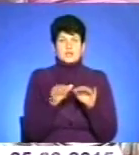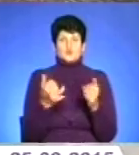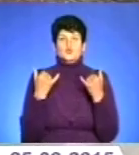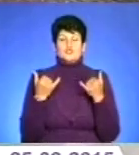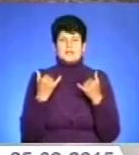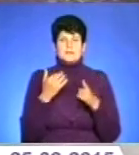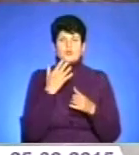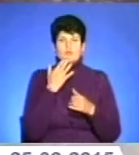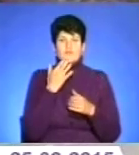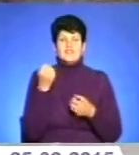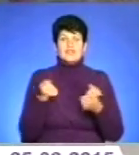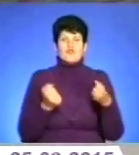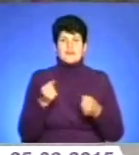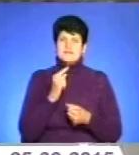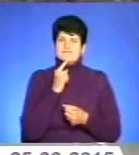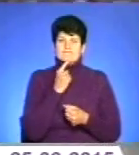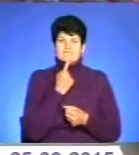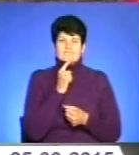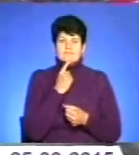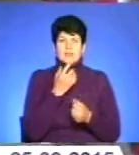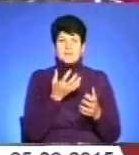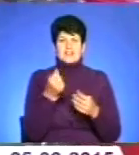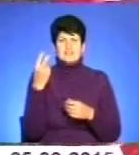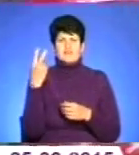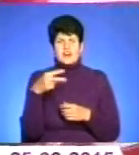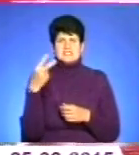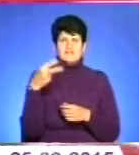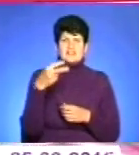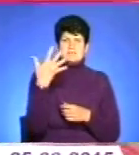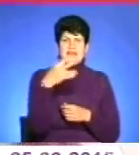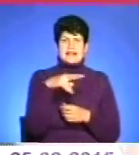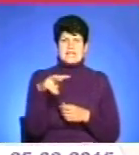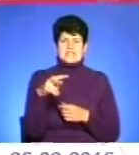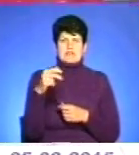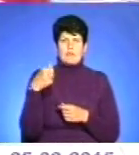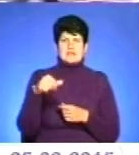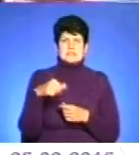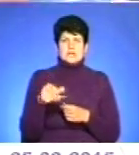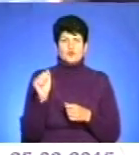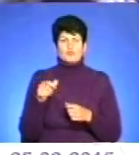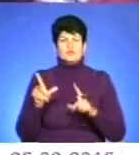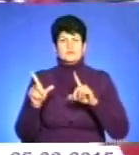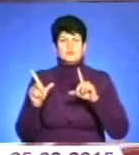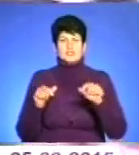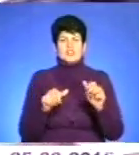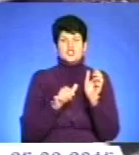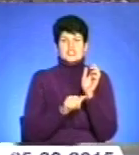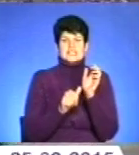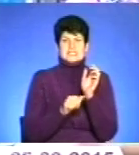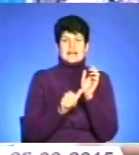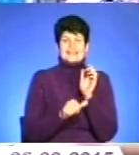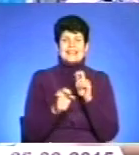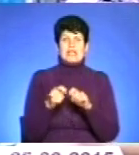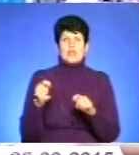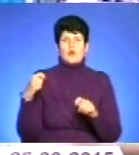сучасними іномарками у керуванні важка. Бере 20-25 літр бензину. Її можна розігнати до 60 км на годину.